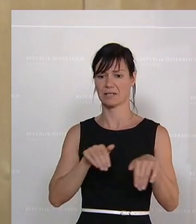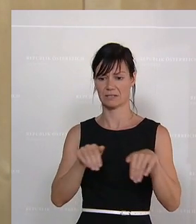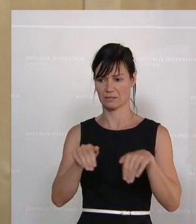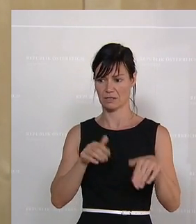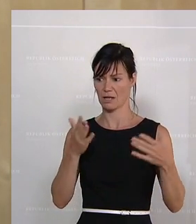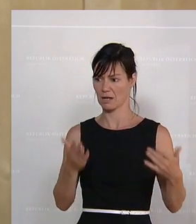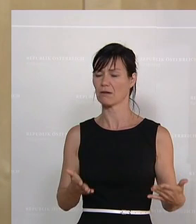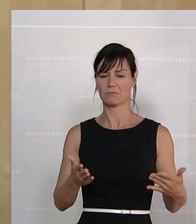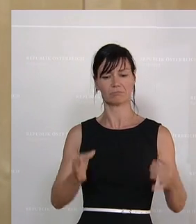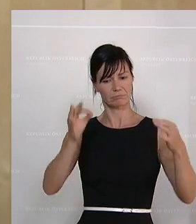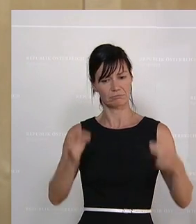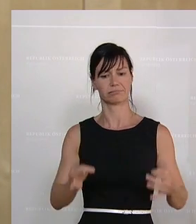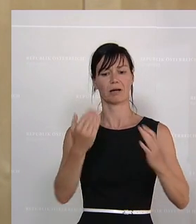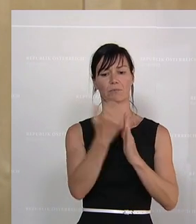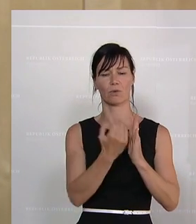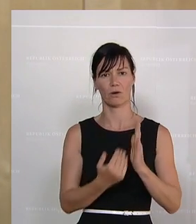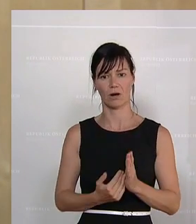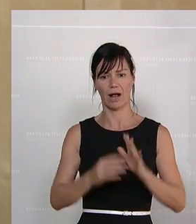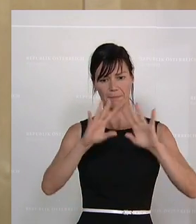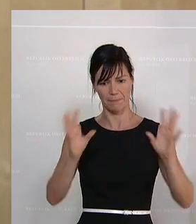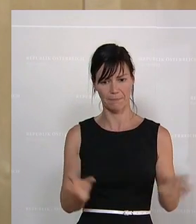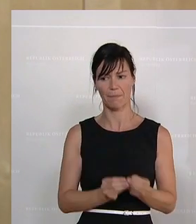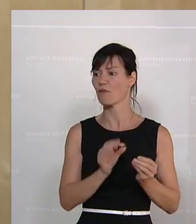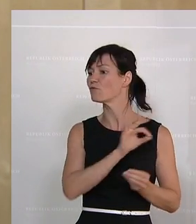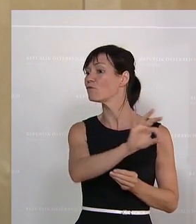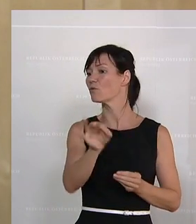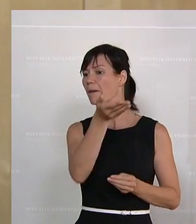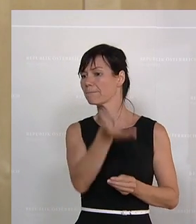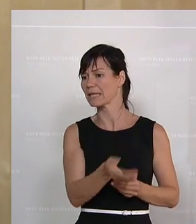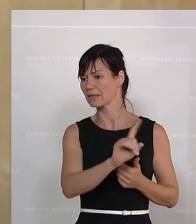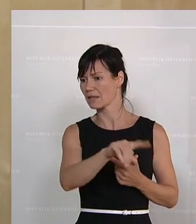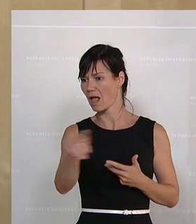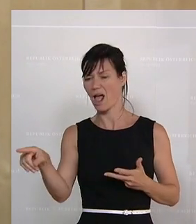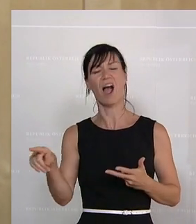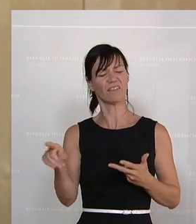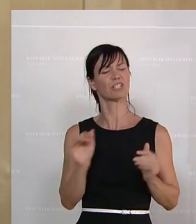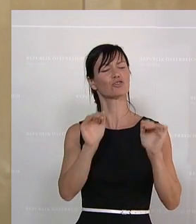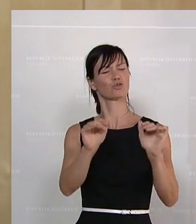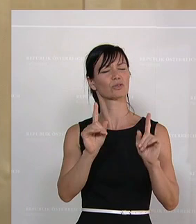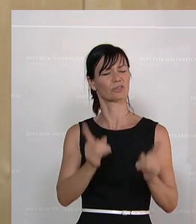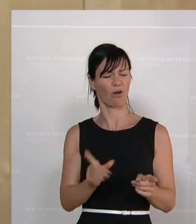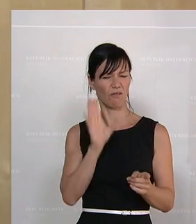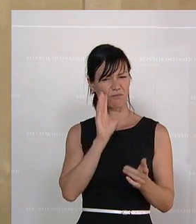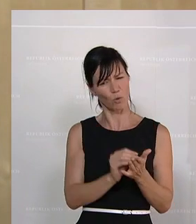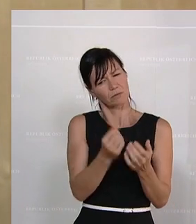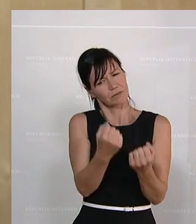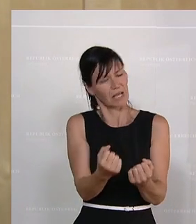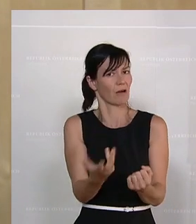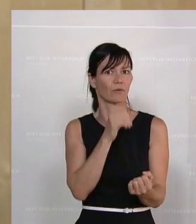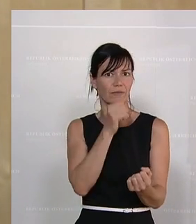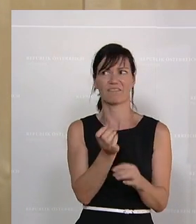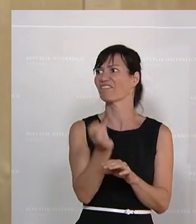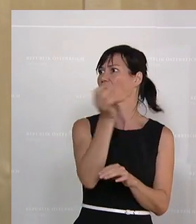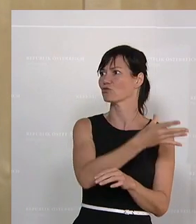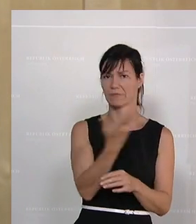umfangreiches programm für mieterinnen eben zur delogierung prävention und wohnungs sicherung gestartet da